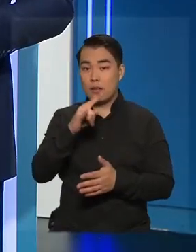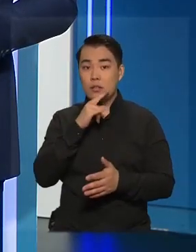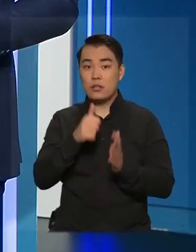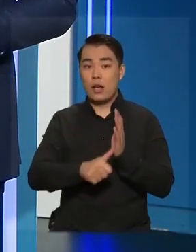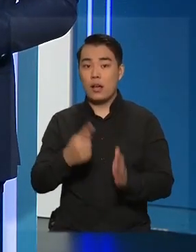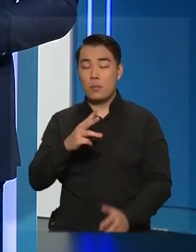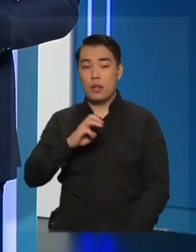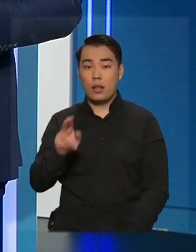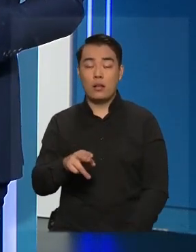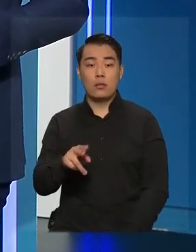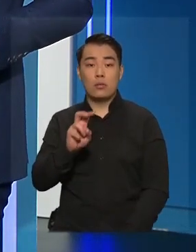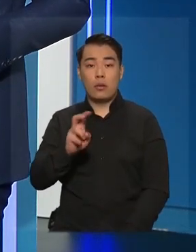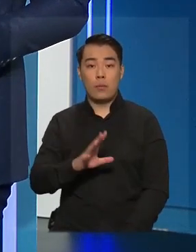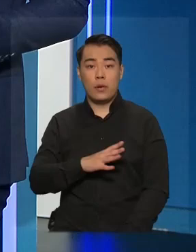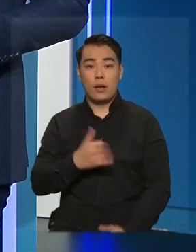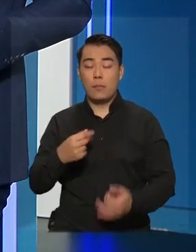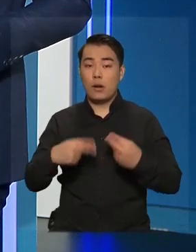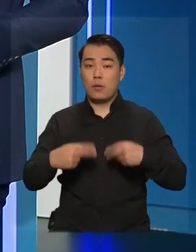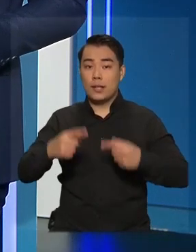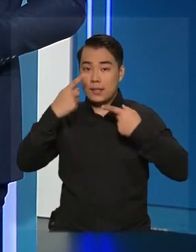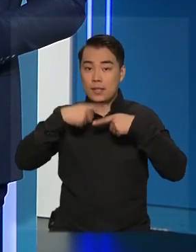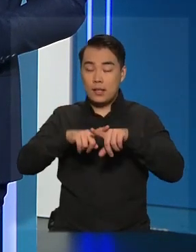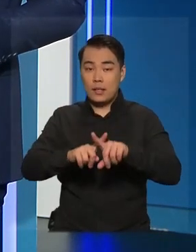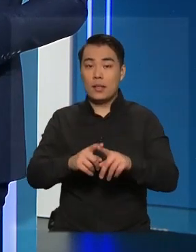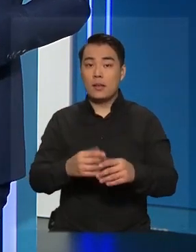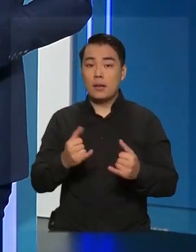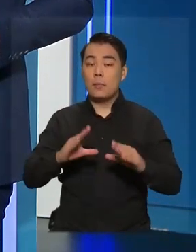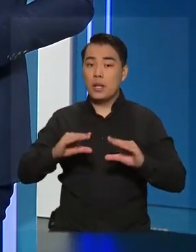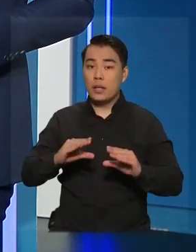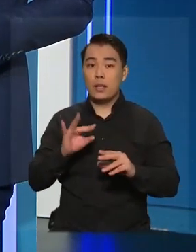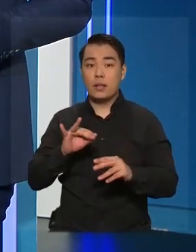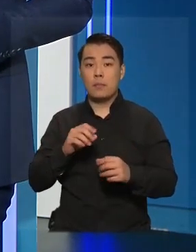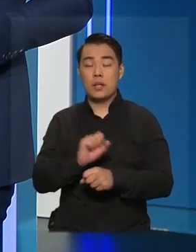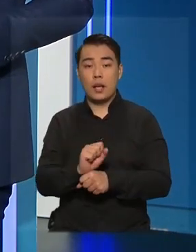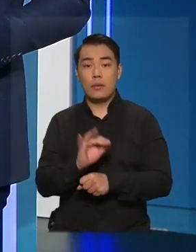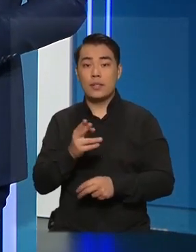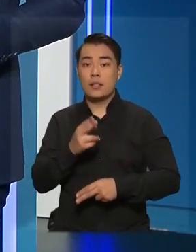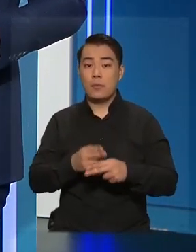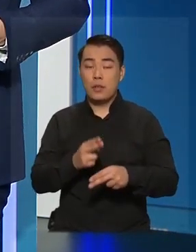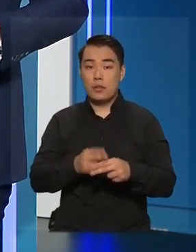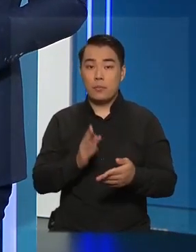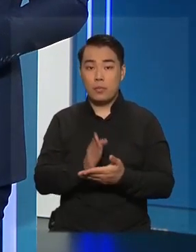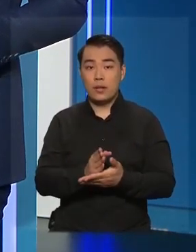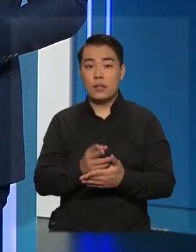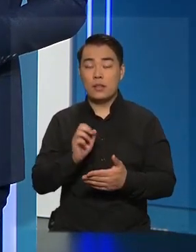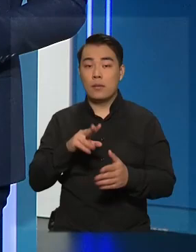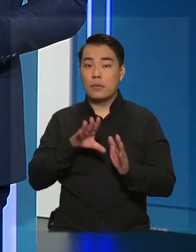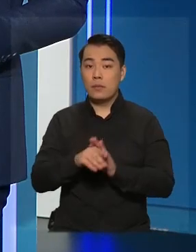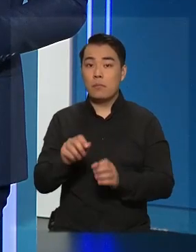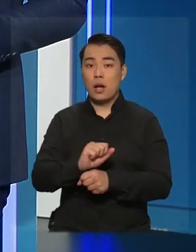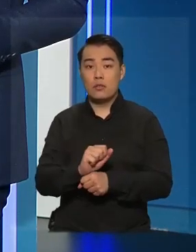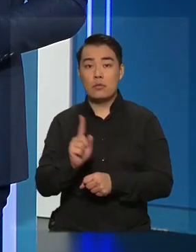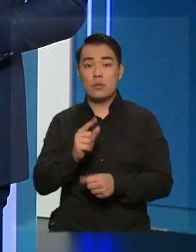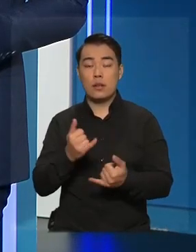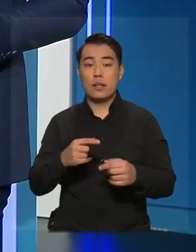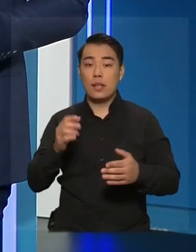долларов. Покупаем мы бытовую технику, текстиль, продовольствие, транспорт и запчасти к ним. Эксперты отмечают, доля импорта